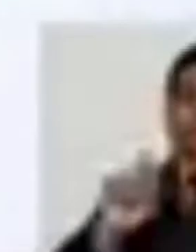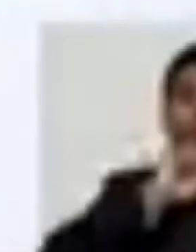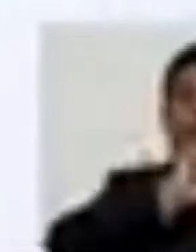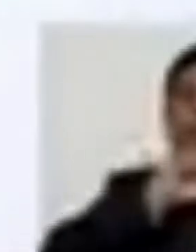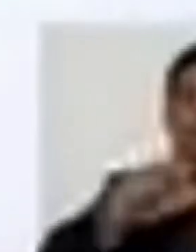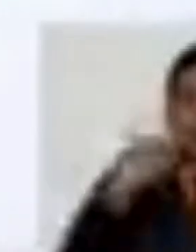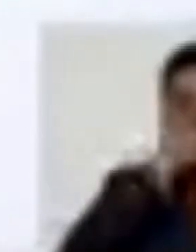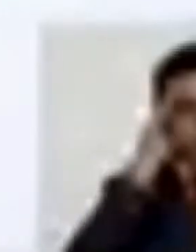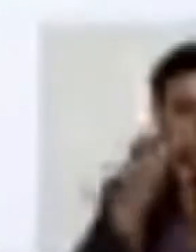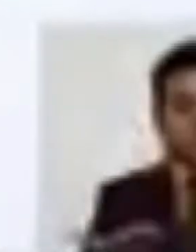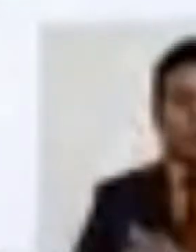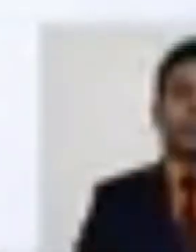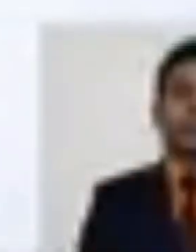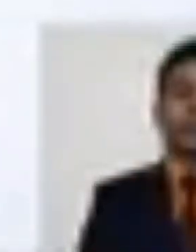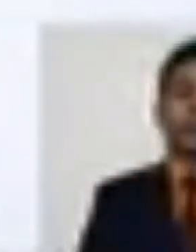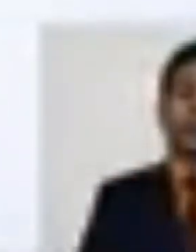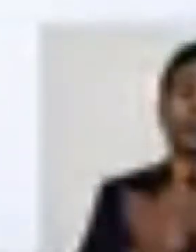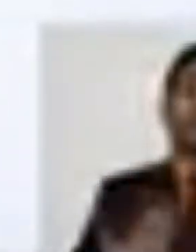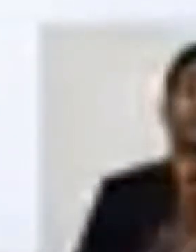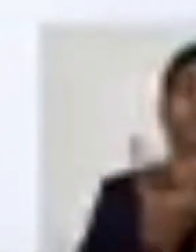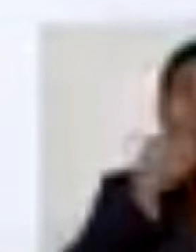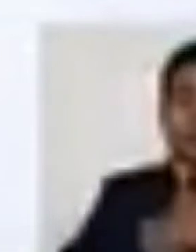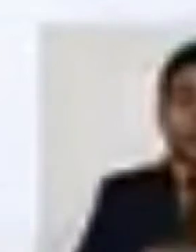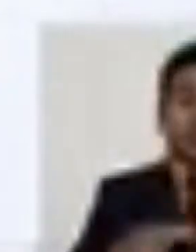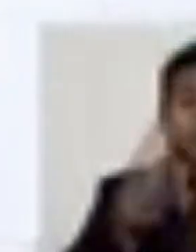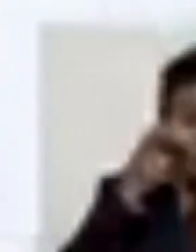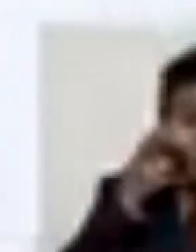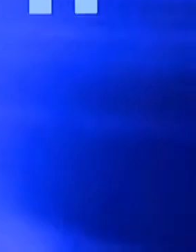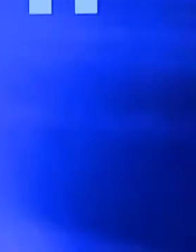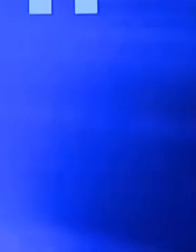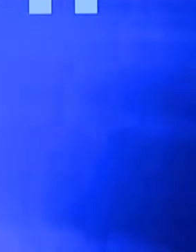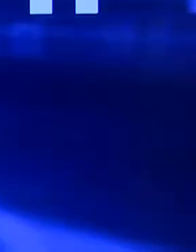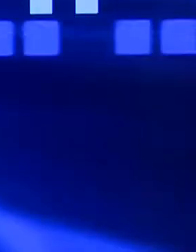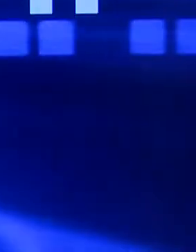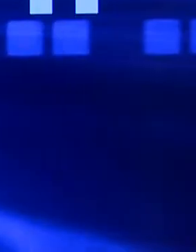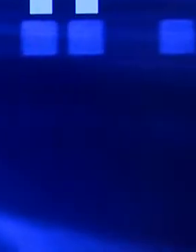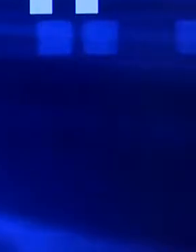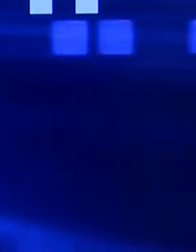বাইরে এবং এ পর্যন্ত তাহলে আমাদের মৃত্যু দাঁড়ালো 177 জন।